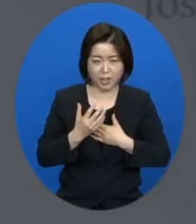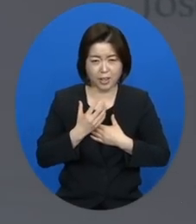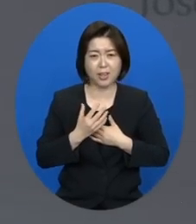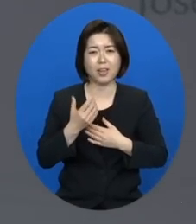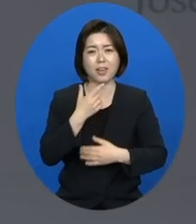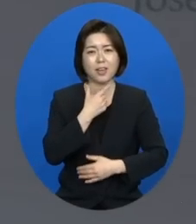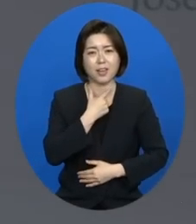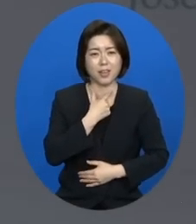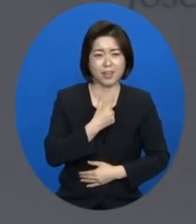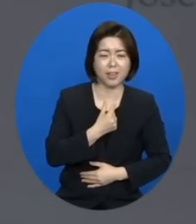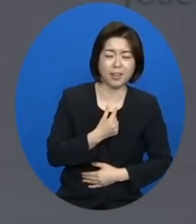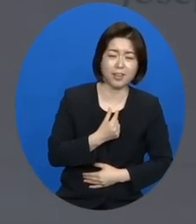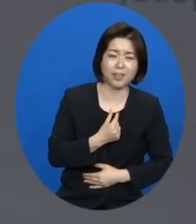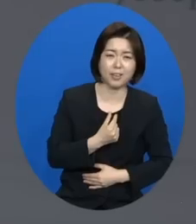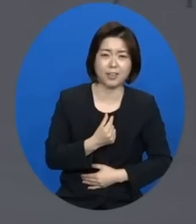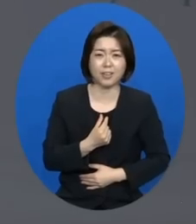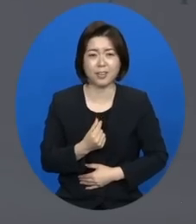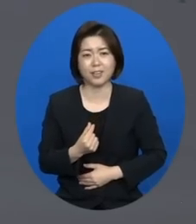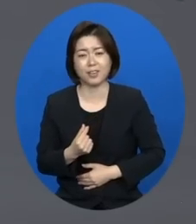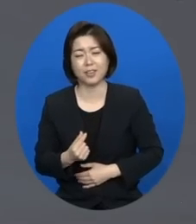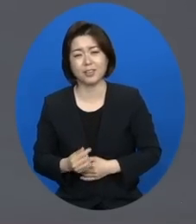원해